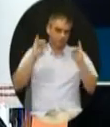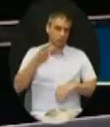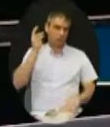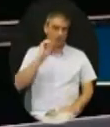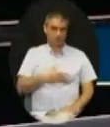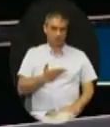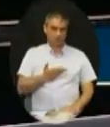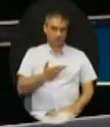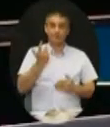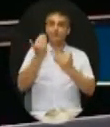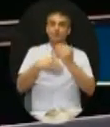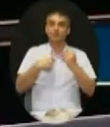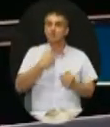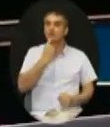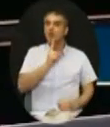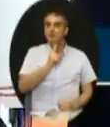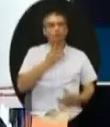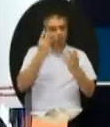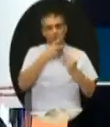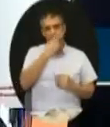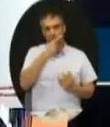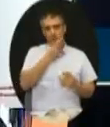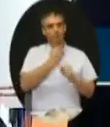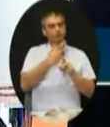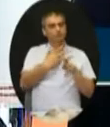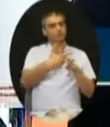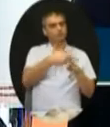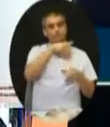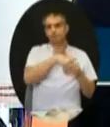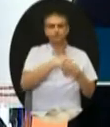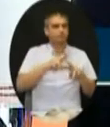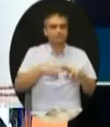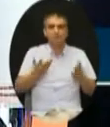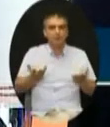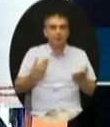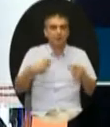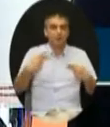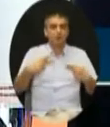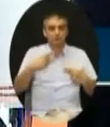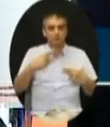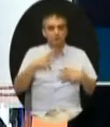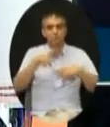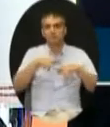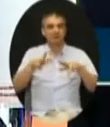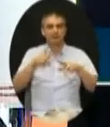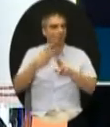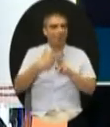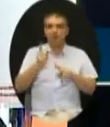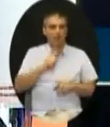מחרידים. אז בסופו של דבר, אני אומרת שטוב שהם ינסו ניקוי עורבות, רק שמה? אני חוששת שהמצב הוא הרבה יותר